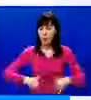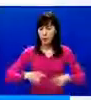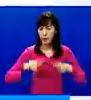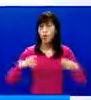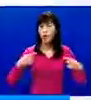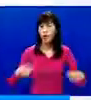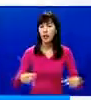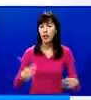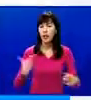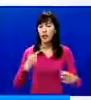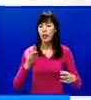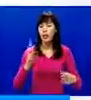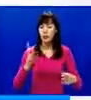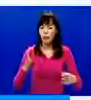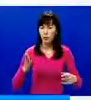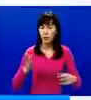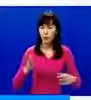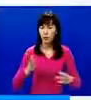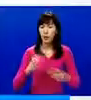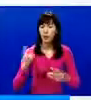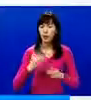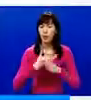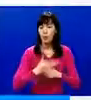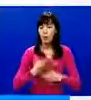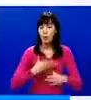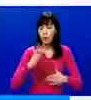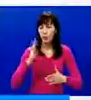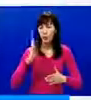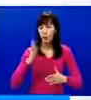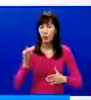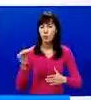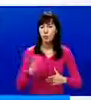где необходимо будет оказать первую помощь, мы окажем первую помощь и